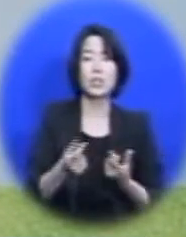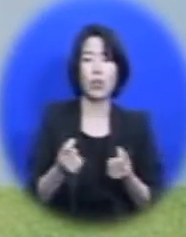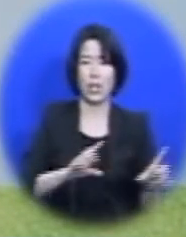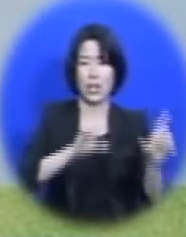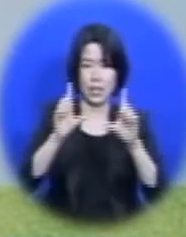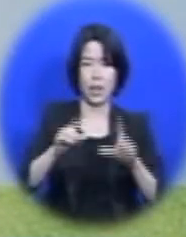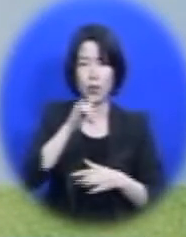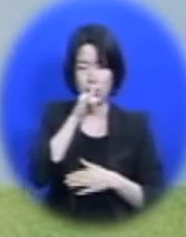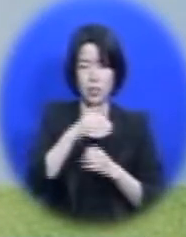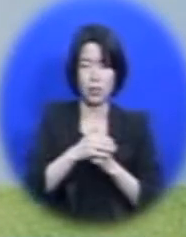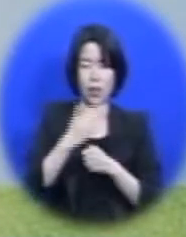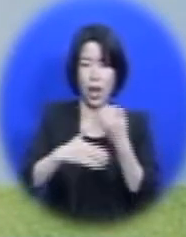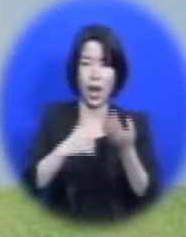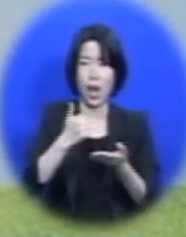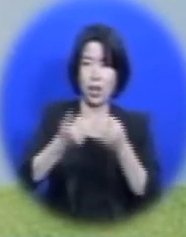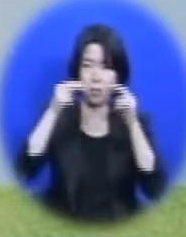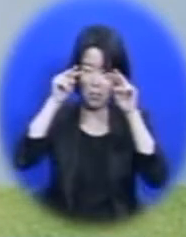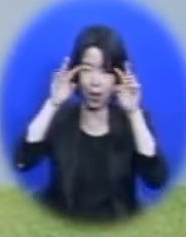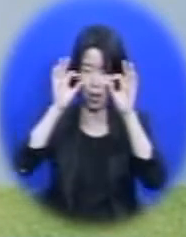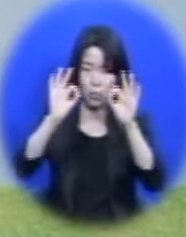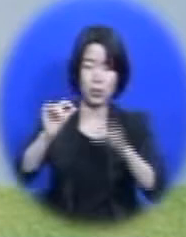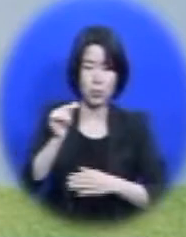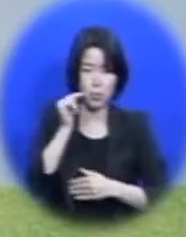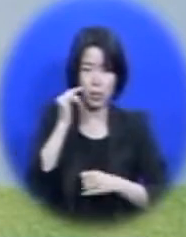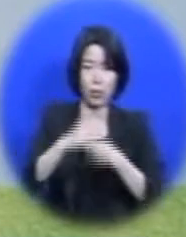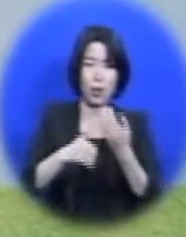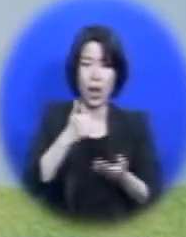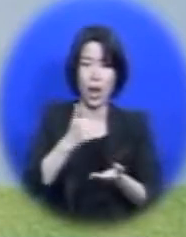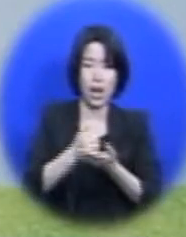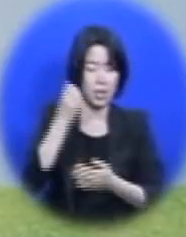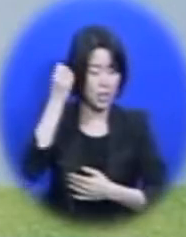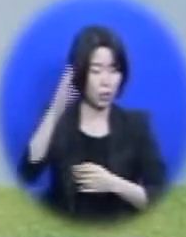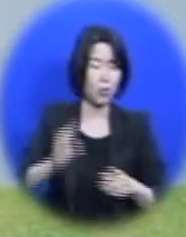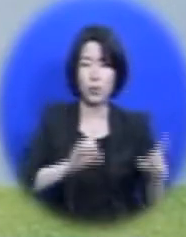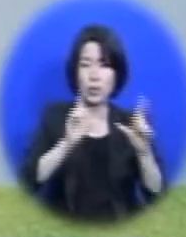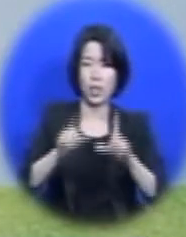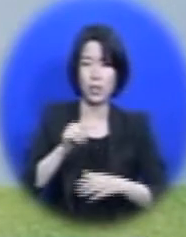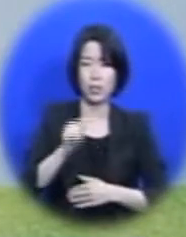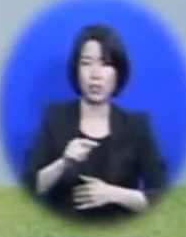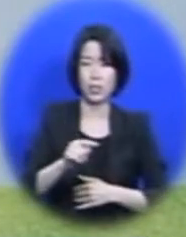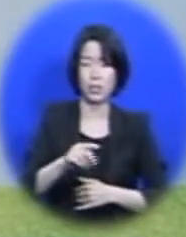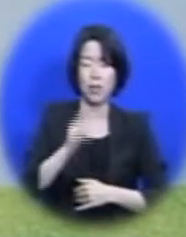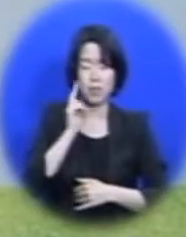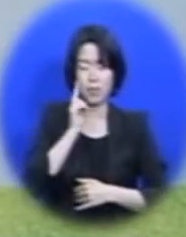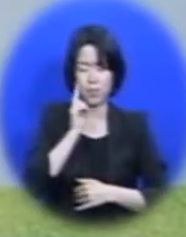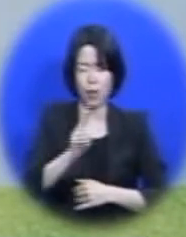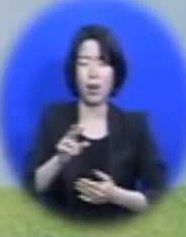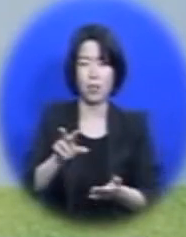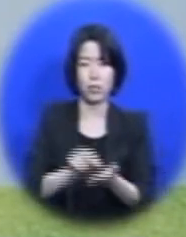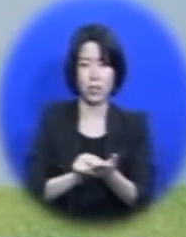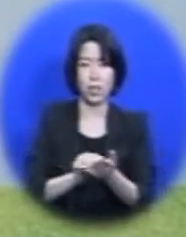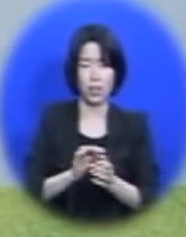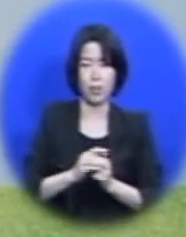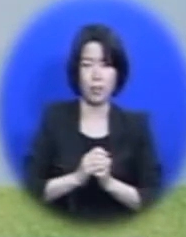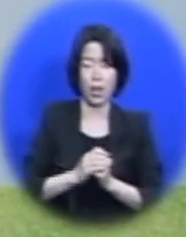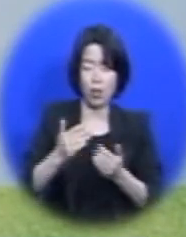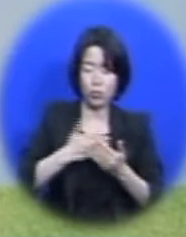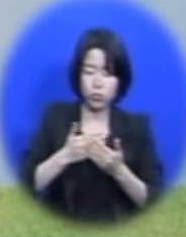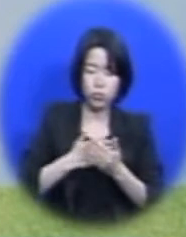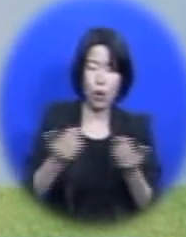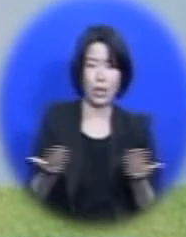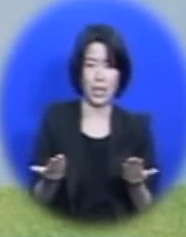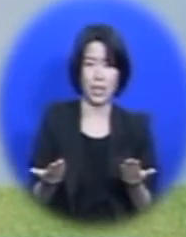말입니다. 하나님을 바라보지 못하고 하나님을 잊고 사는 것이 아주 심각한 문제입니다. 두려운